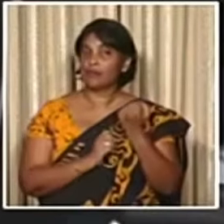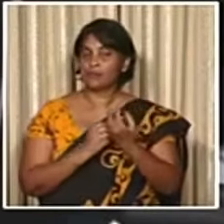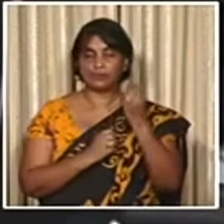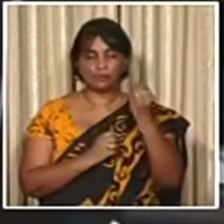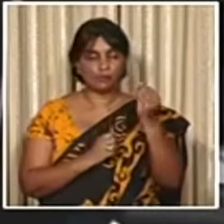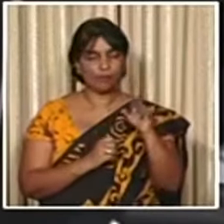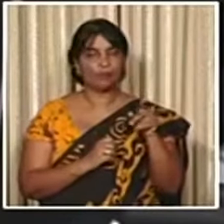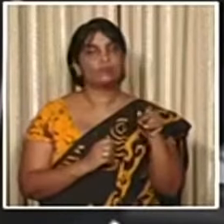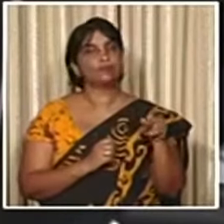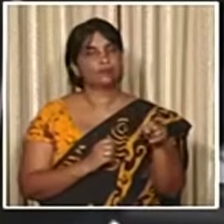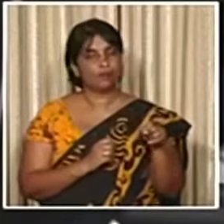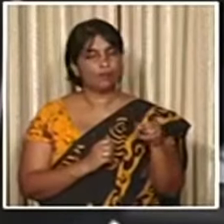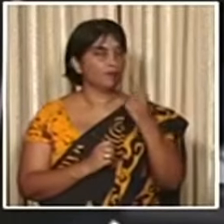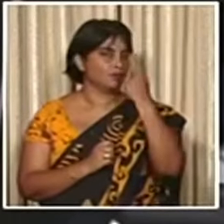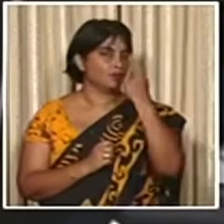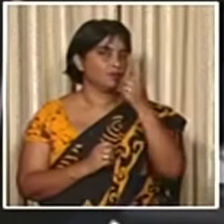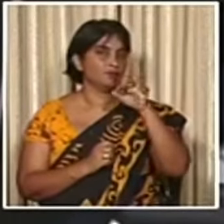දීලා තිබුණා